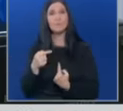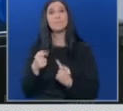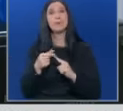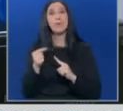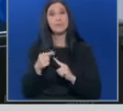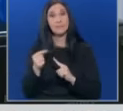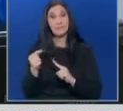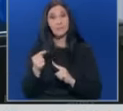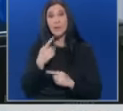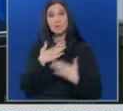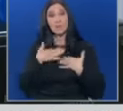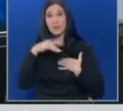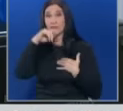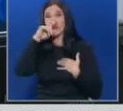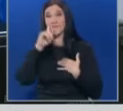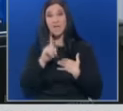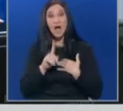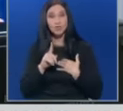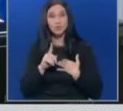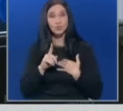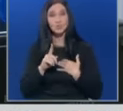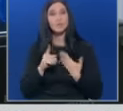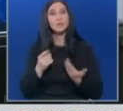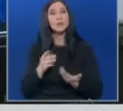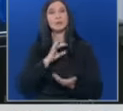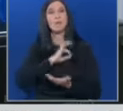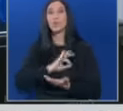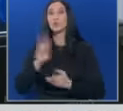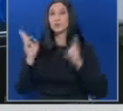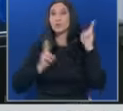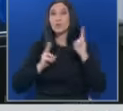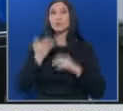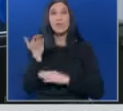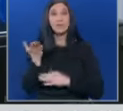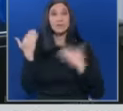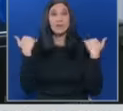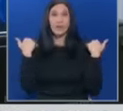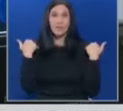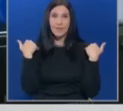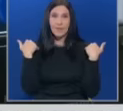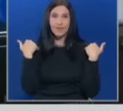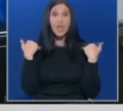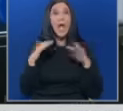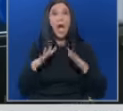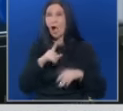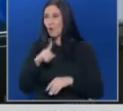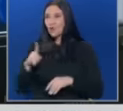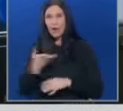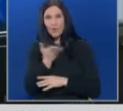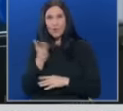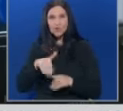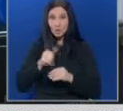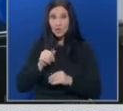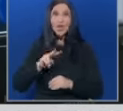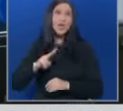ротационен принцип. За нас е важно да получим съгласието на тези кандидати и ако някой от тях се откаже